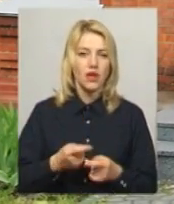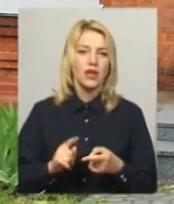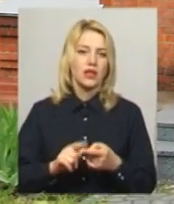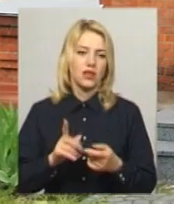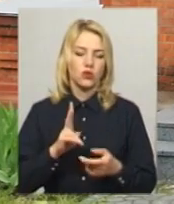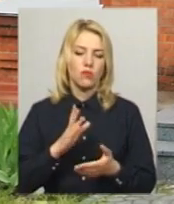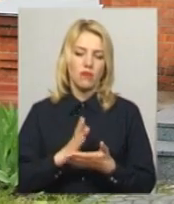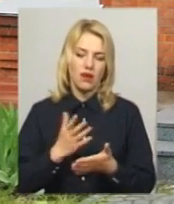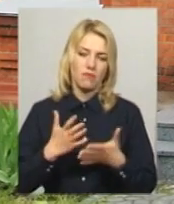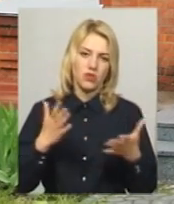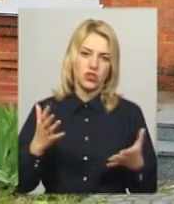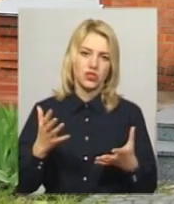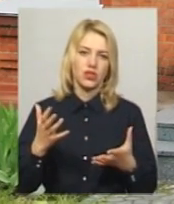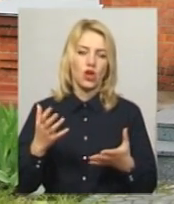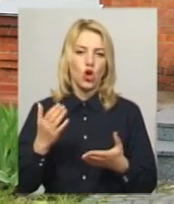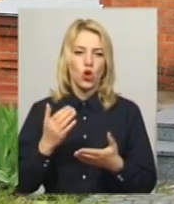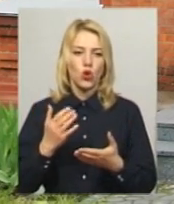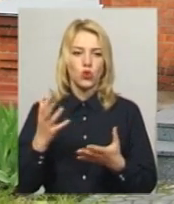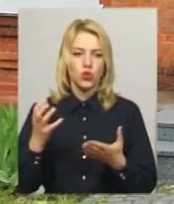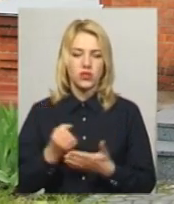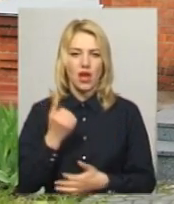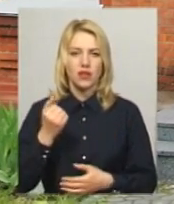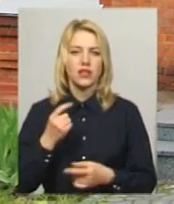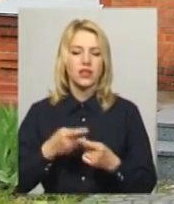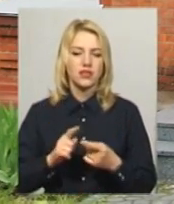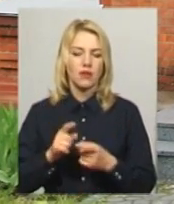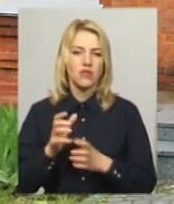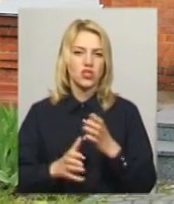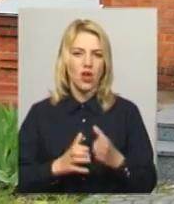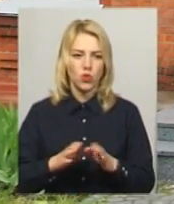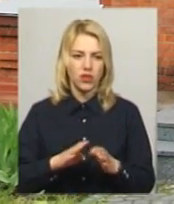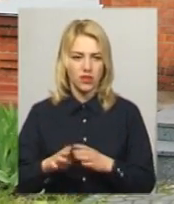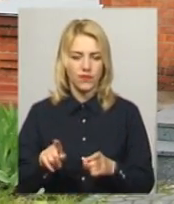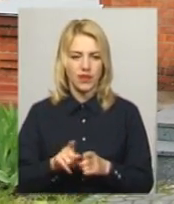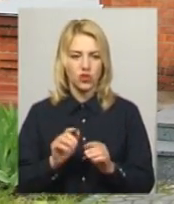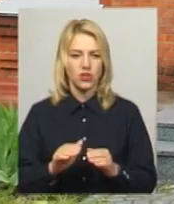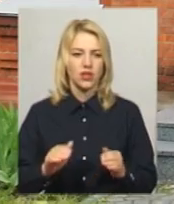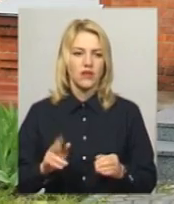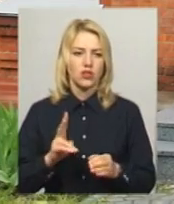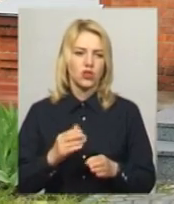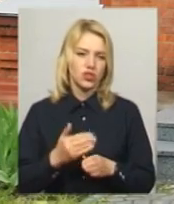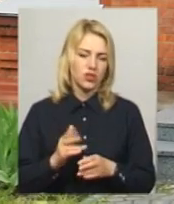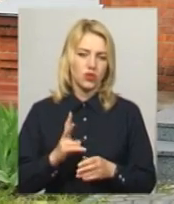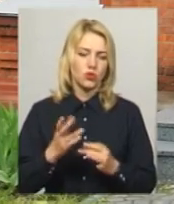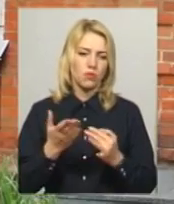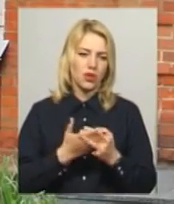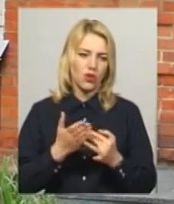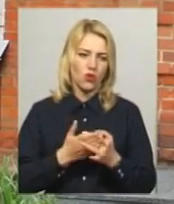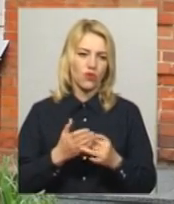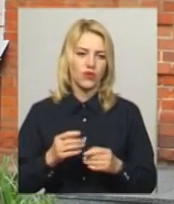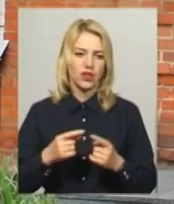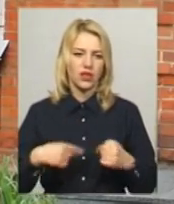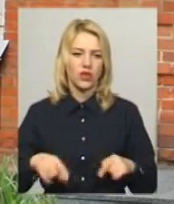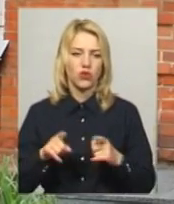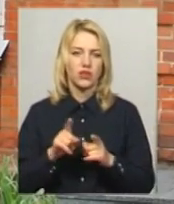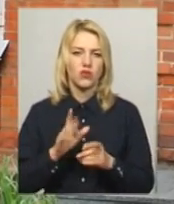більше досягнення, міжнародний рівень, а також і дітей часткової пільгових категорій. Також